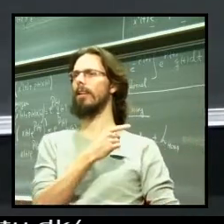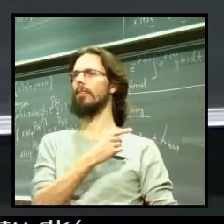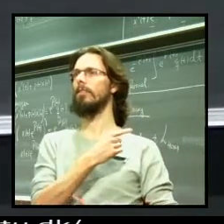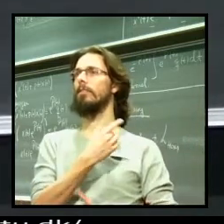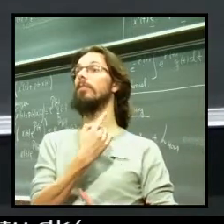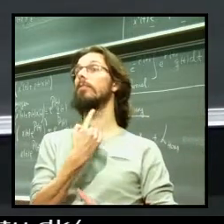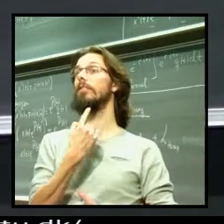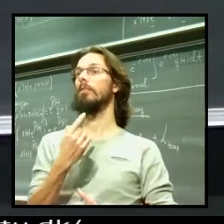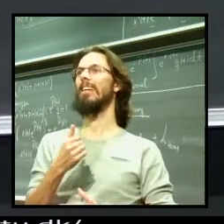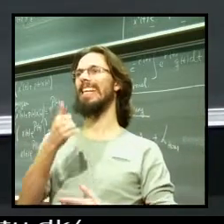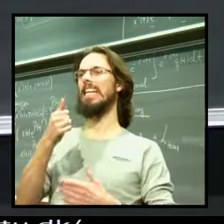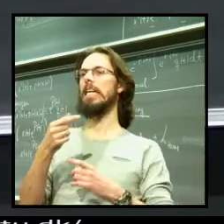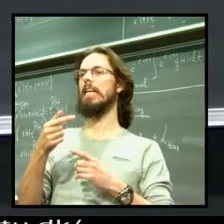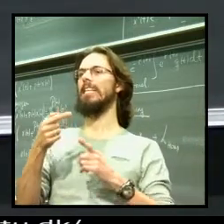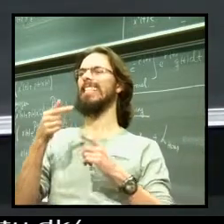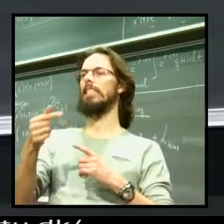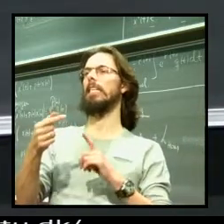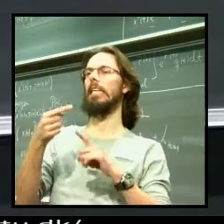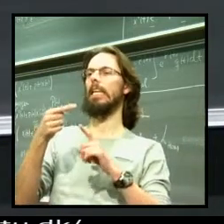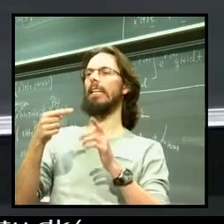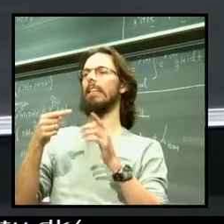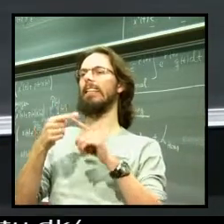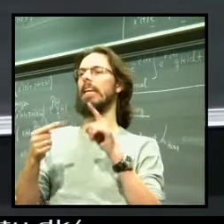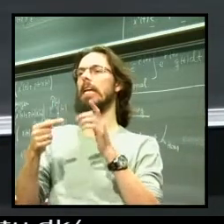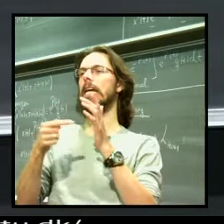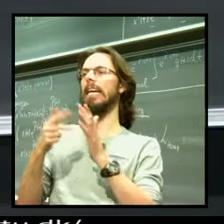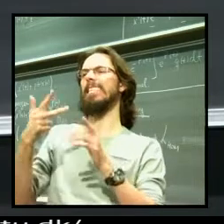en tiendedel gange 3t i anden. Det giver bare 3t.